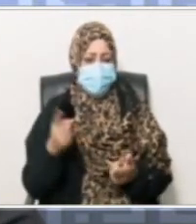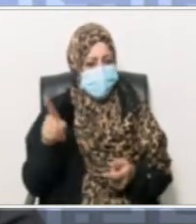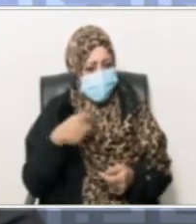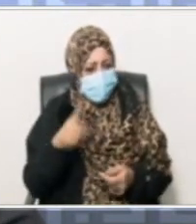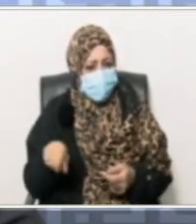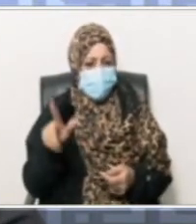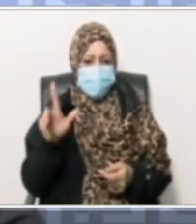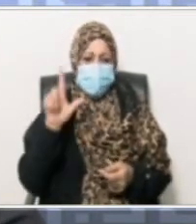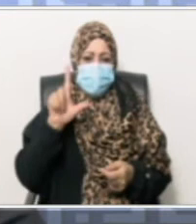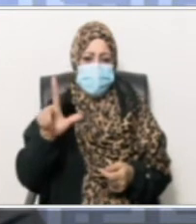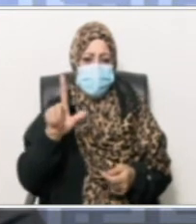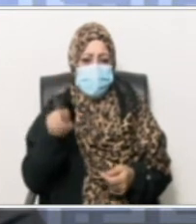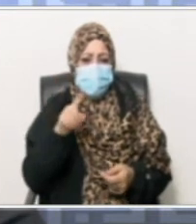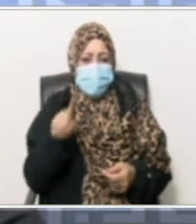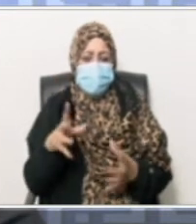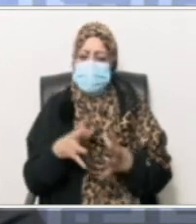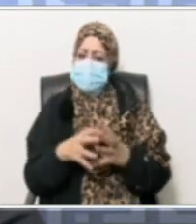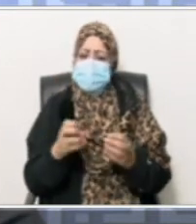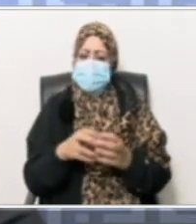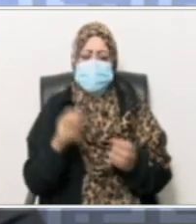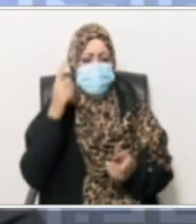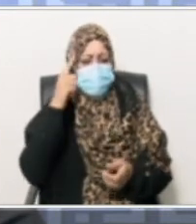يعني؟